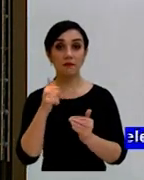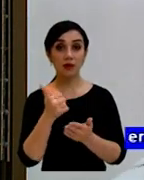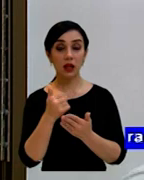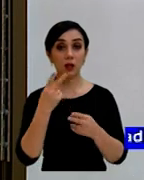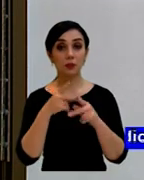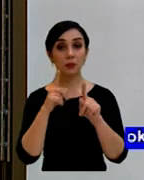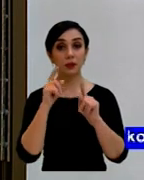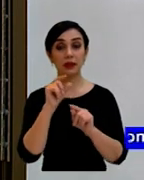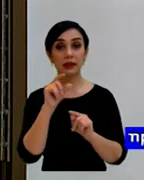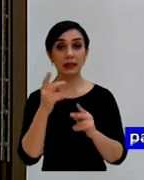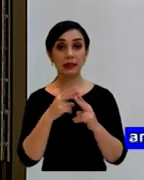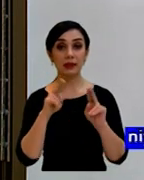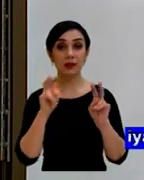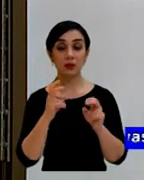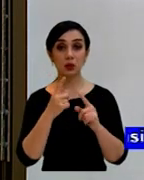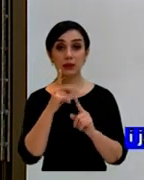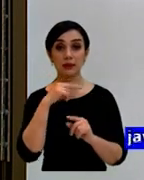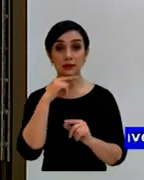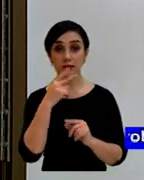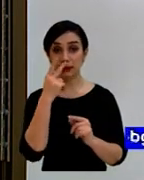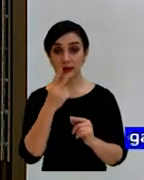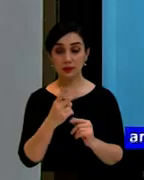bir hikmatga diqqatingizni qaratsangiz.